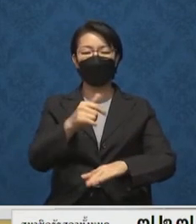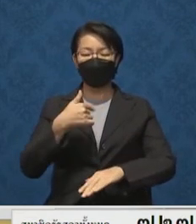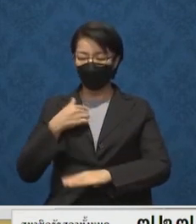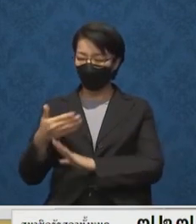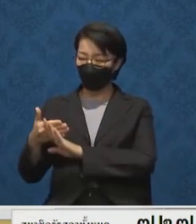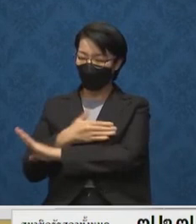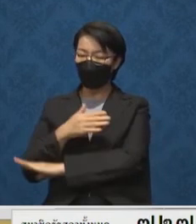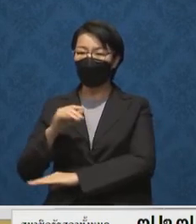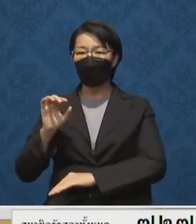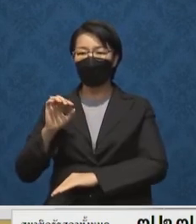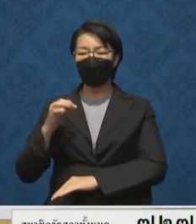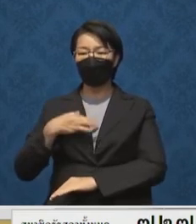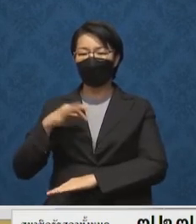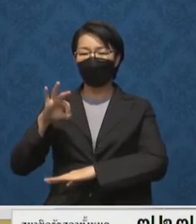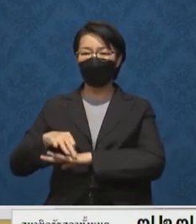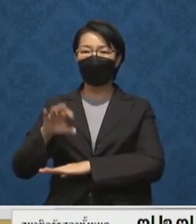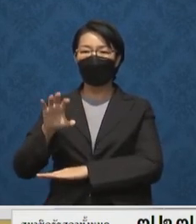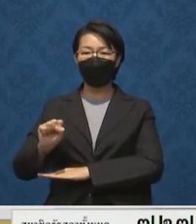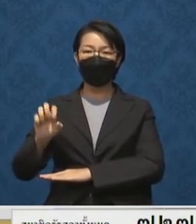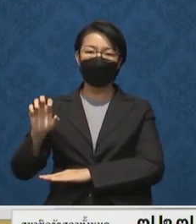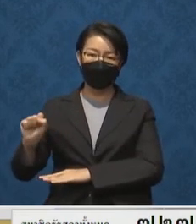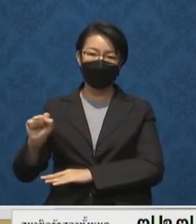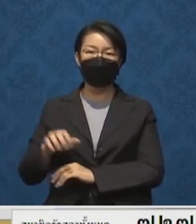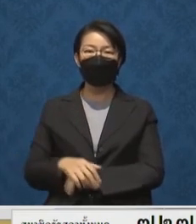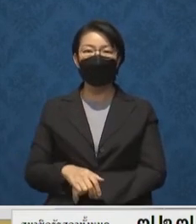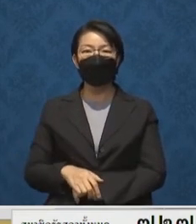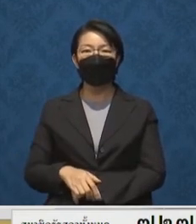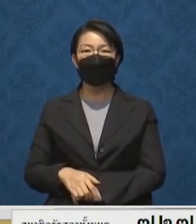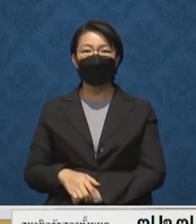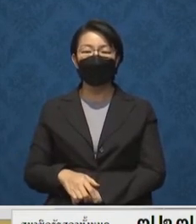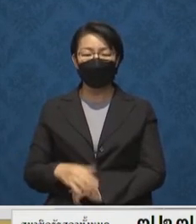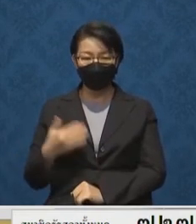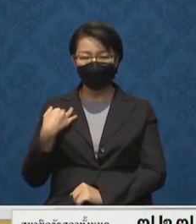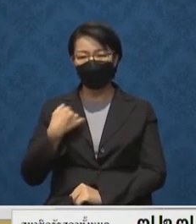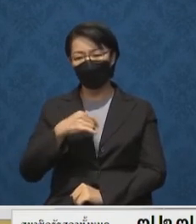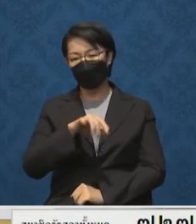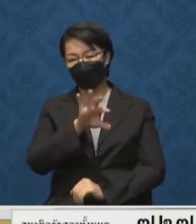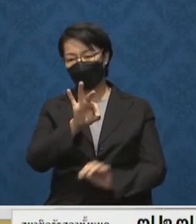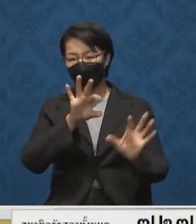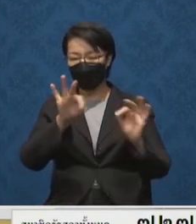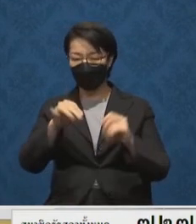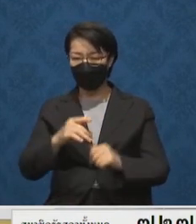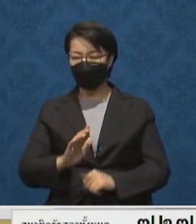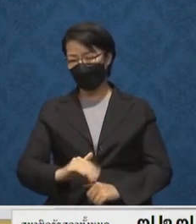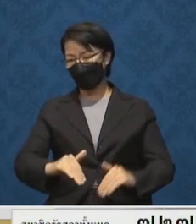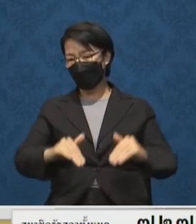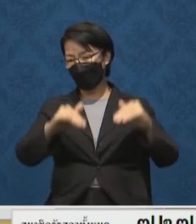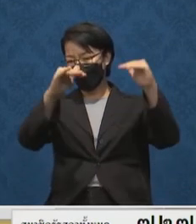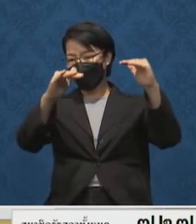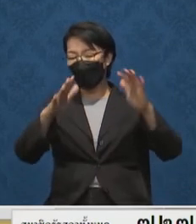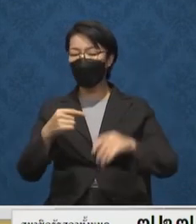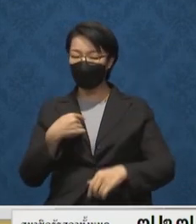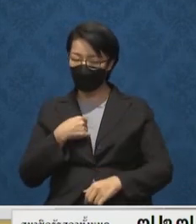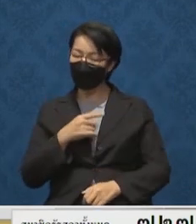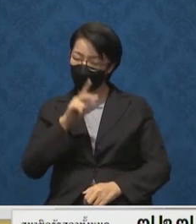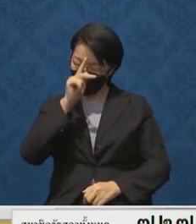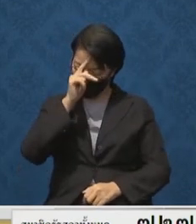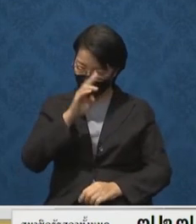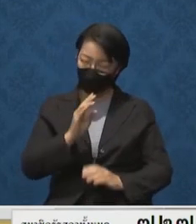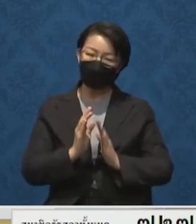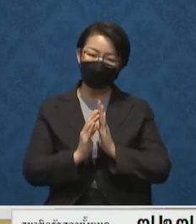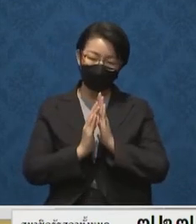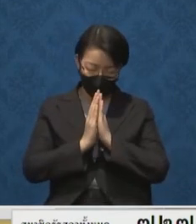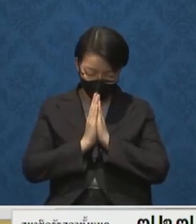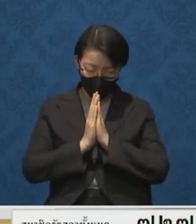สมาชิกผู้แทนละสะดอนหลายท่านเป็ผู้ใหญ่ที่ผมยังเขารพรักและนบถือครับ